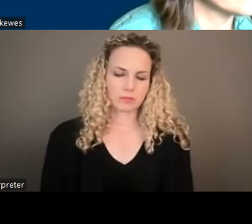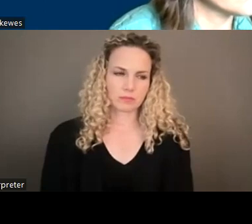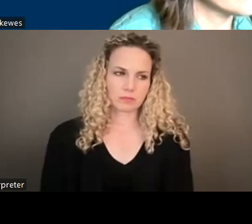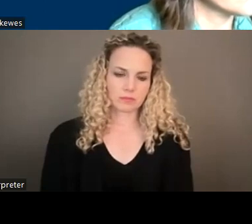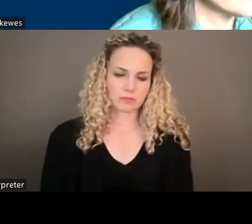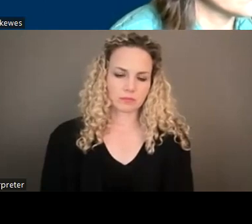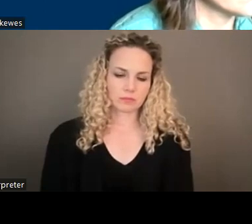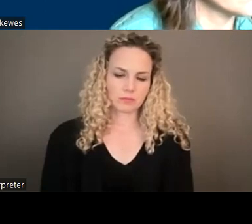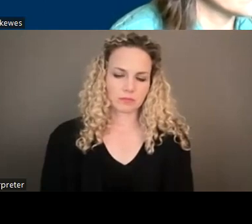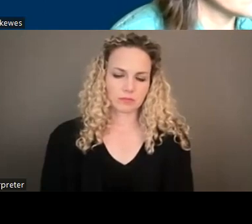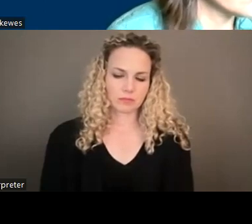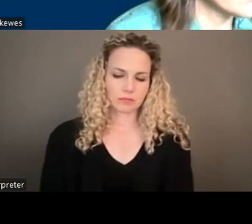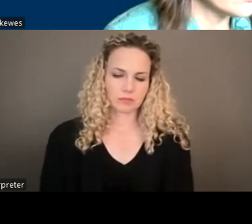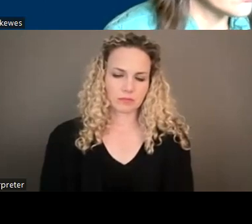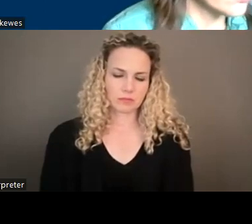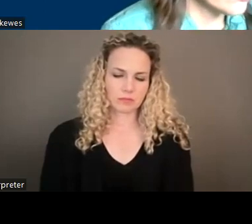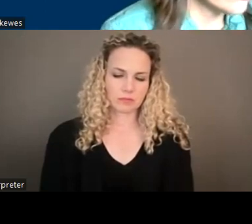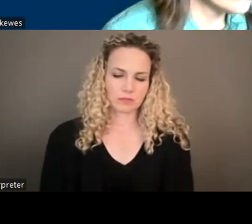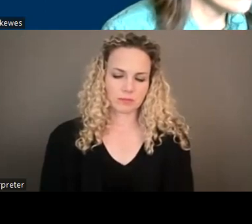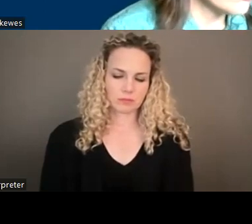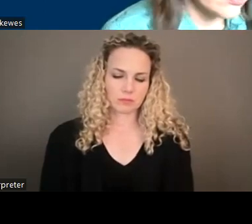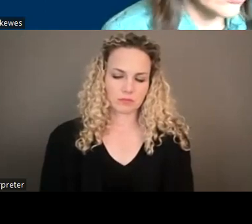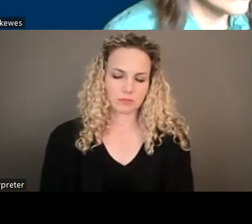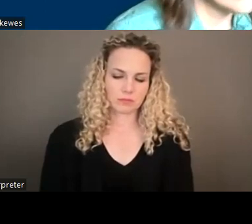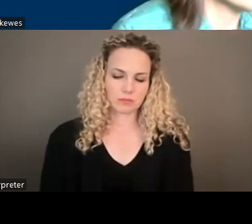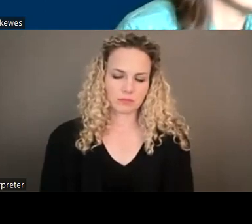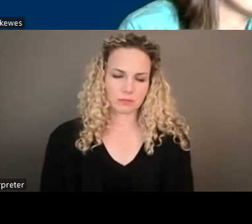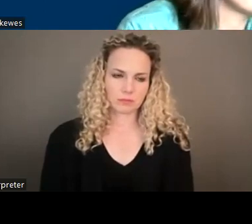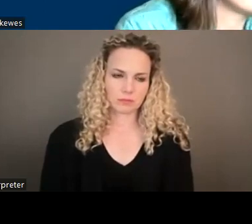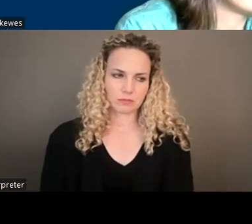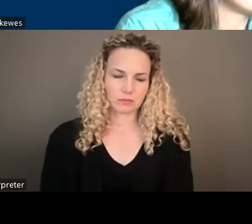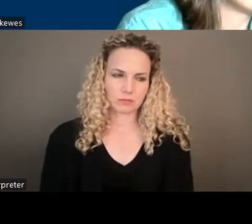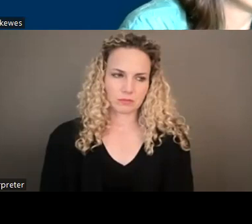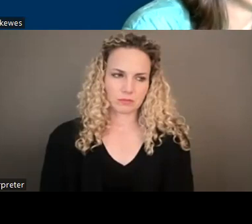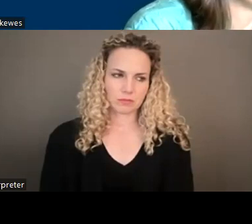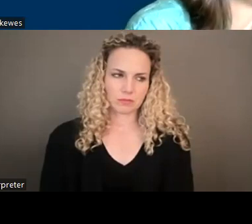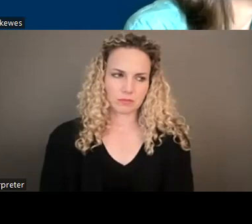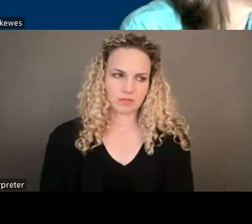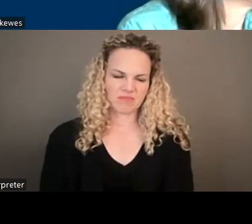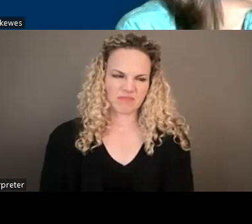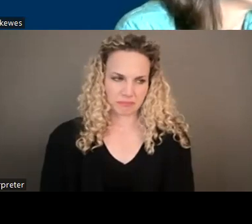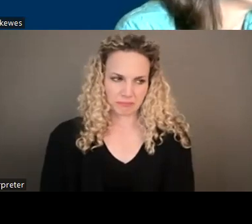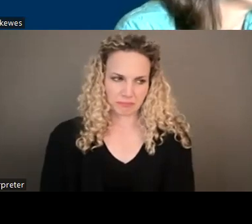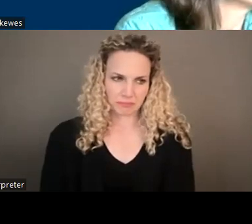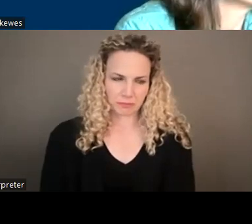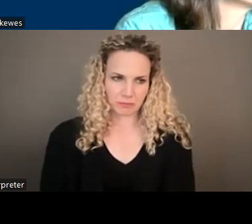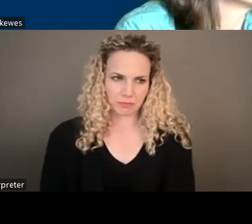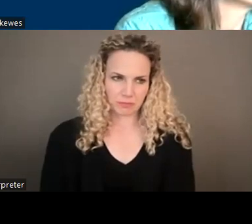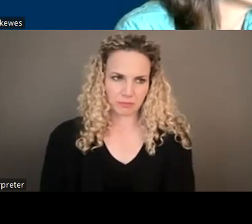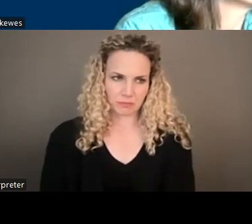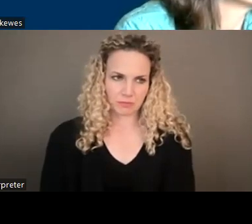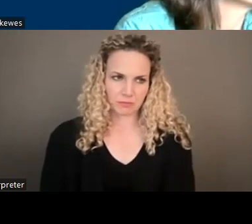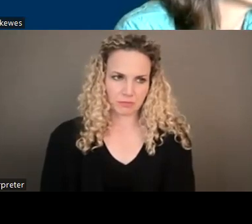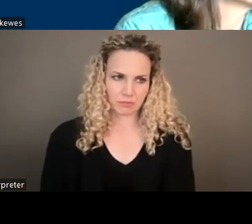را چالکر پالیسی بیرو را سو به اون میشه ایمیل بکنین ما میشه میتونن که برشان لینک yes please بتونم به سایت